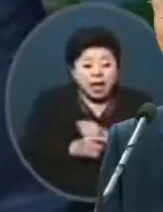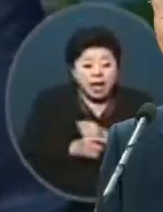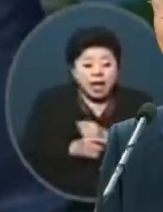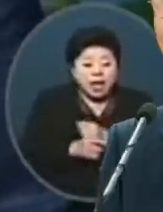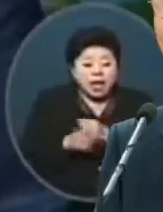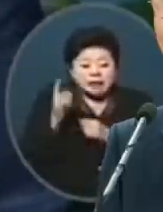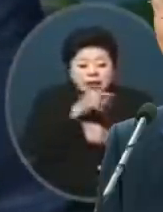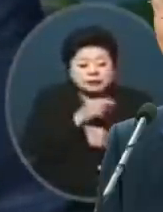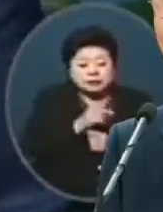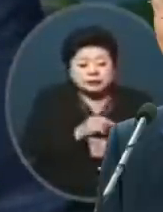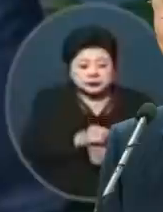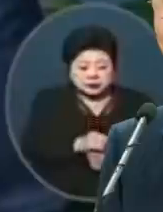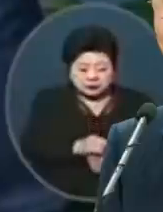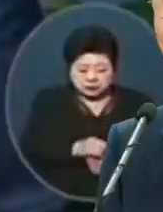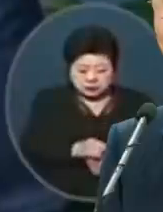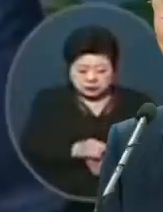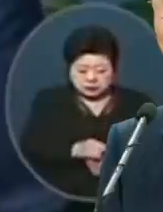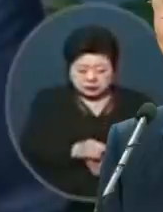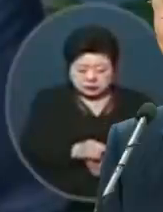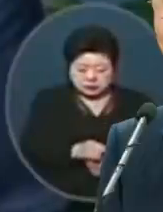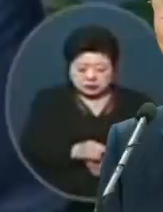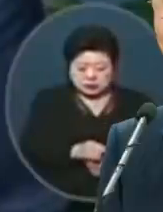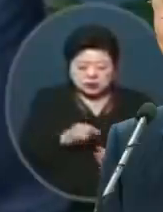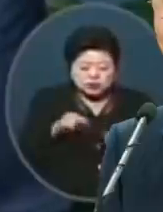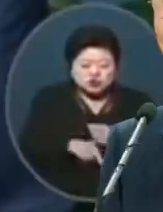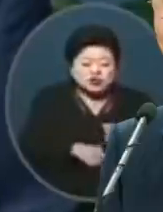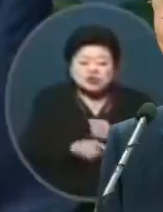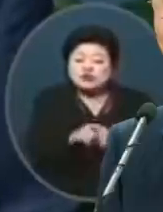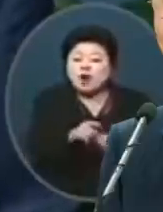사이가 나빠져서 가인이 동생 아벨을 쳐 죽였습니까?